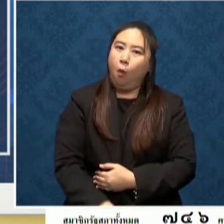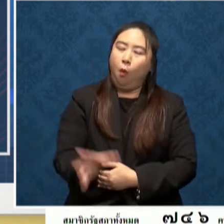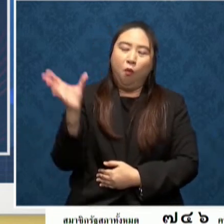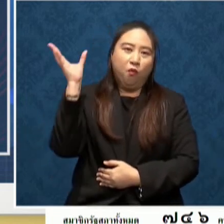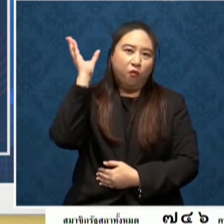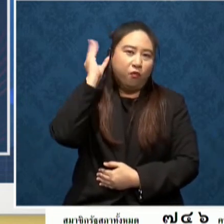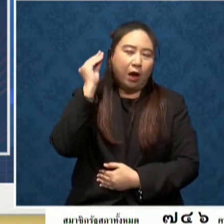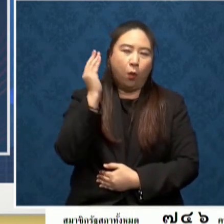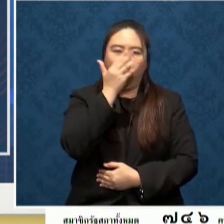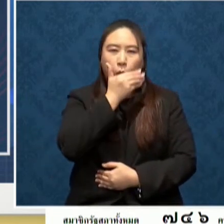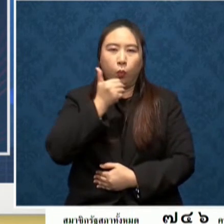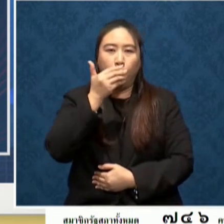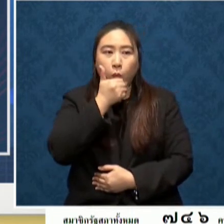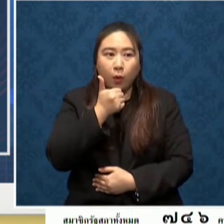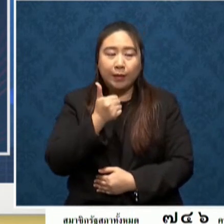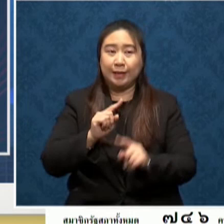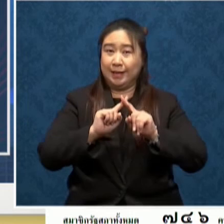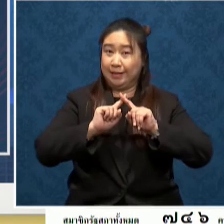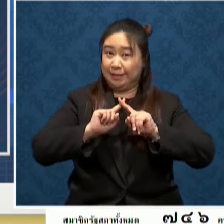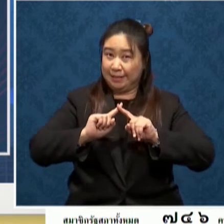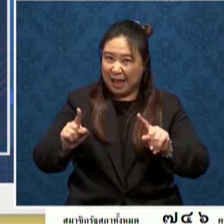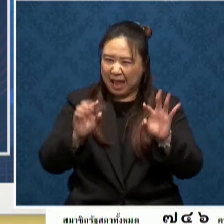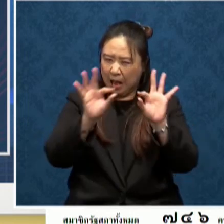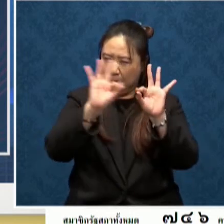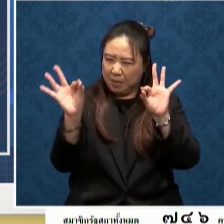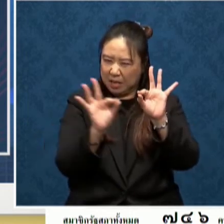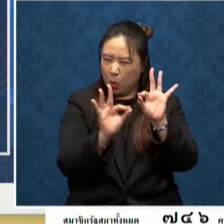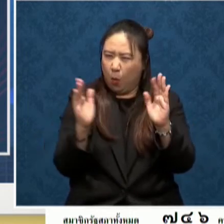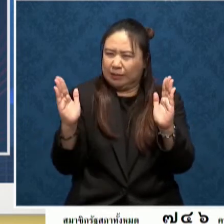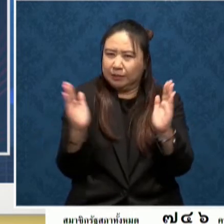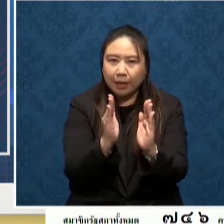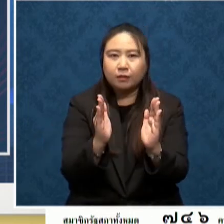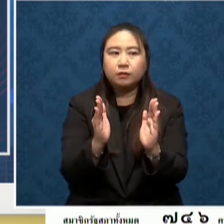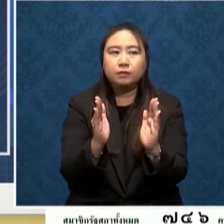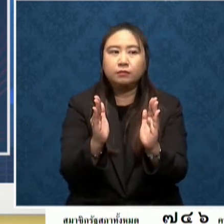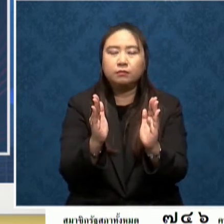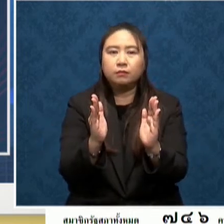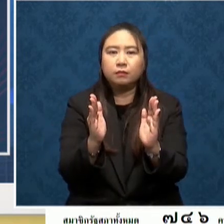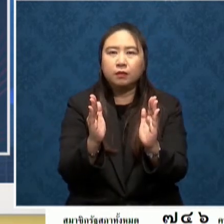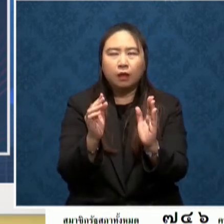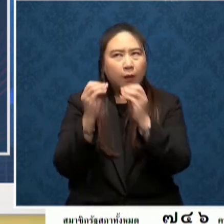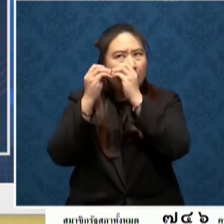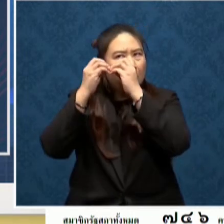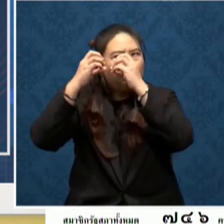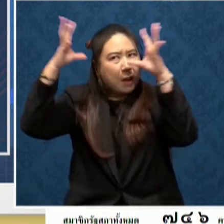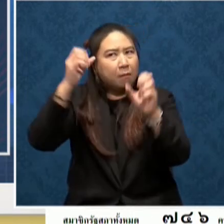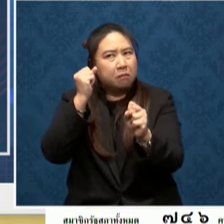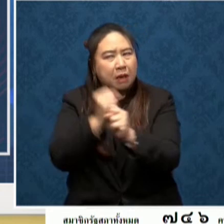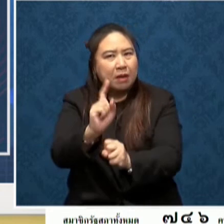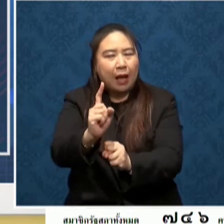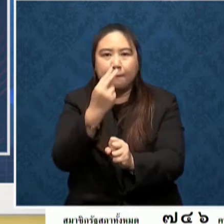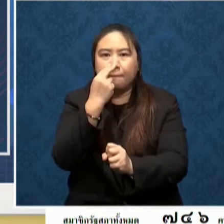แลงที่สวยหรดูดีแตกท่านเขียนไ้สั้นมากไม่เห็นภาพในการปฏิบัิเลย